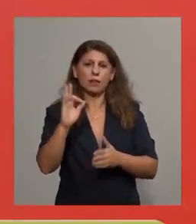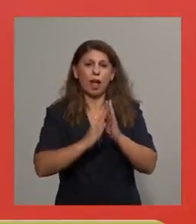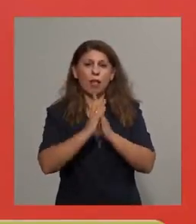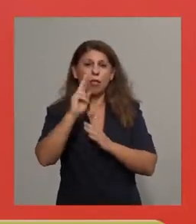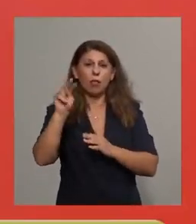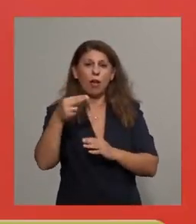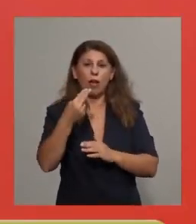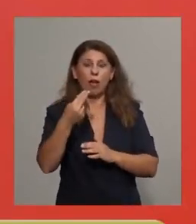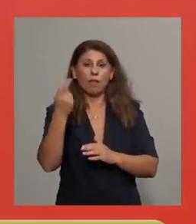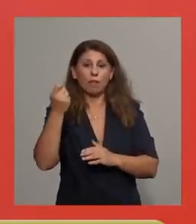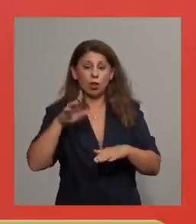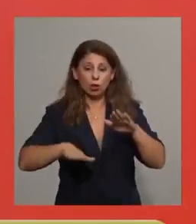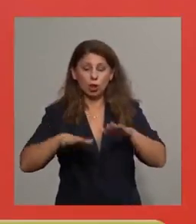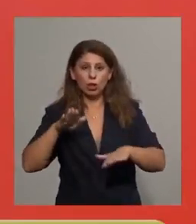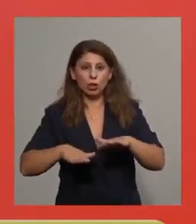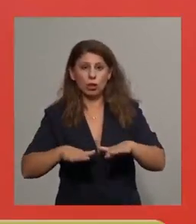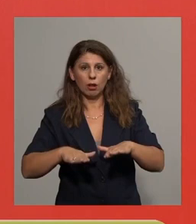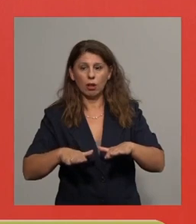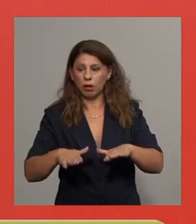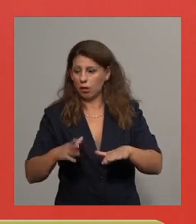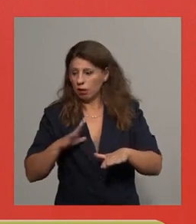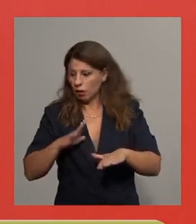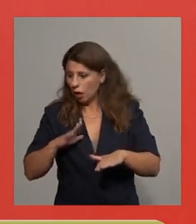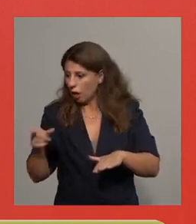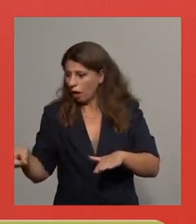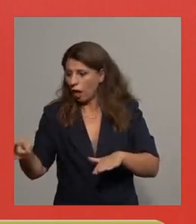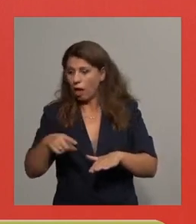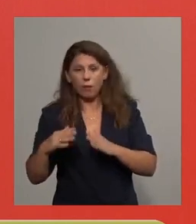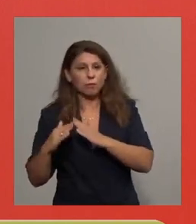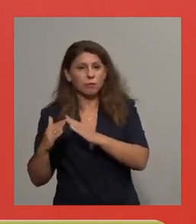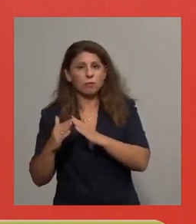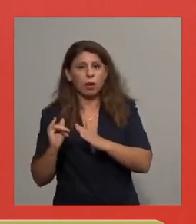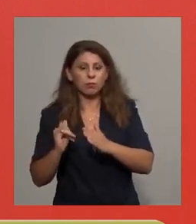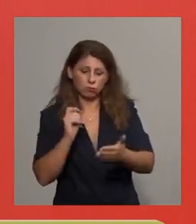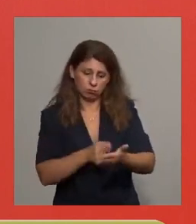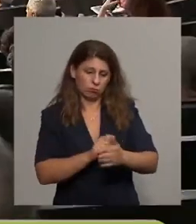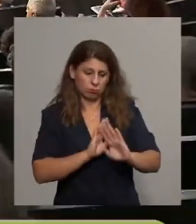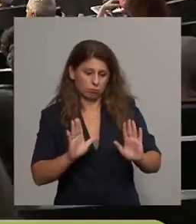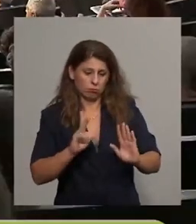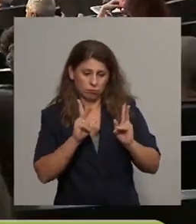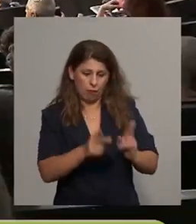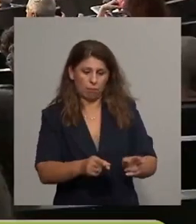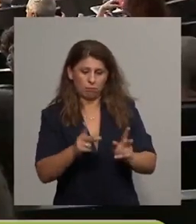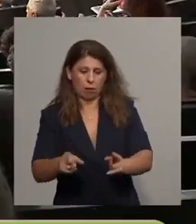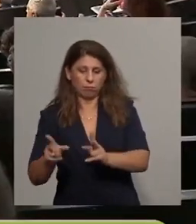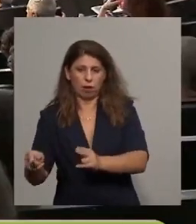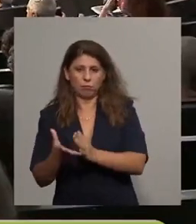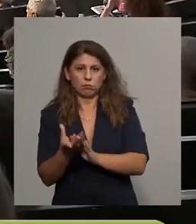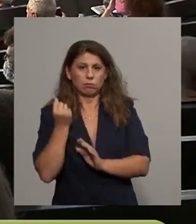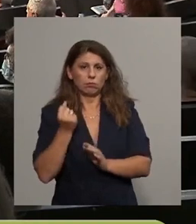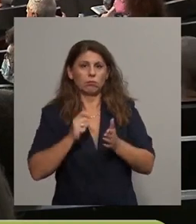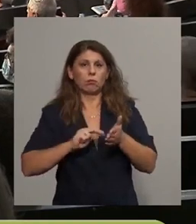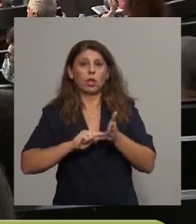κιλό και τα εργατικά λαϊκά στρώματα σταματούν ακόμα και να αγοράζουν τρόφιμα για να κάνουν